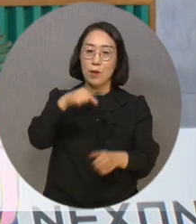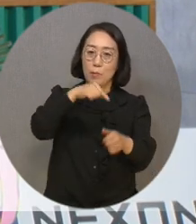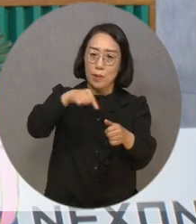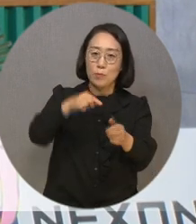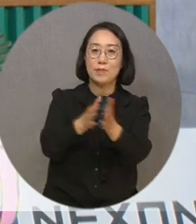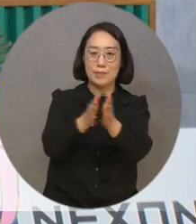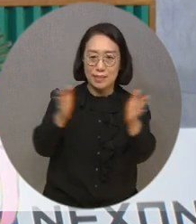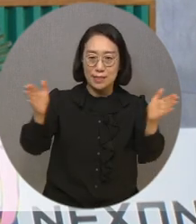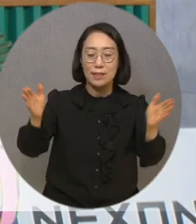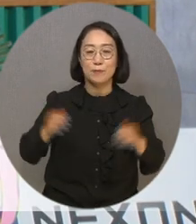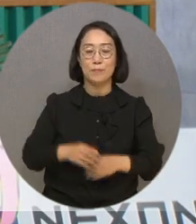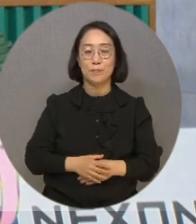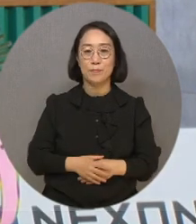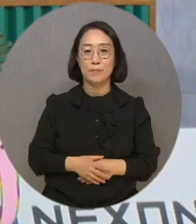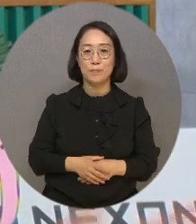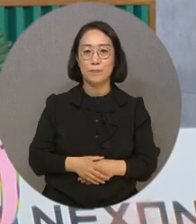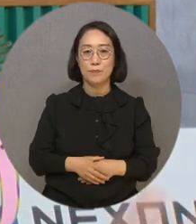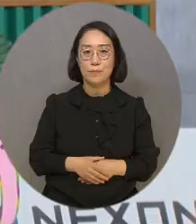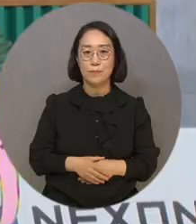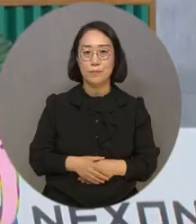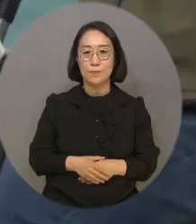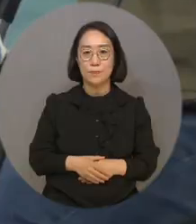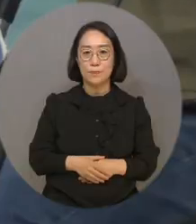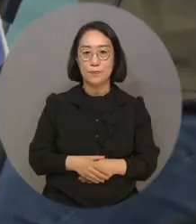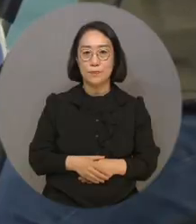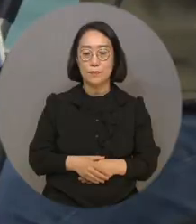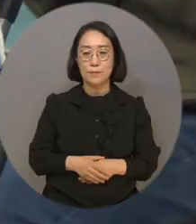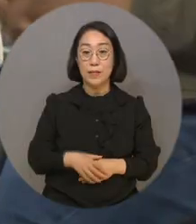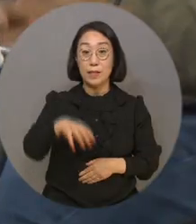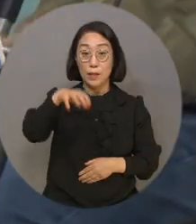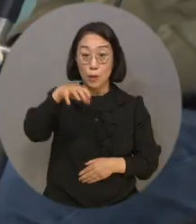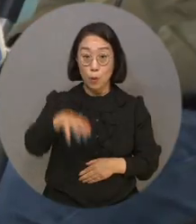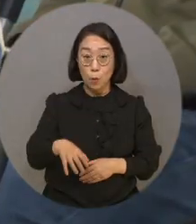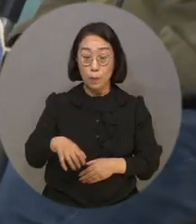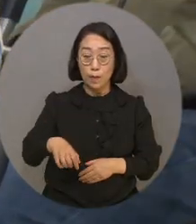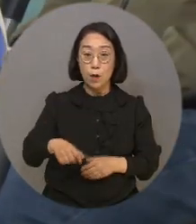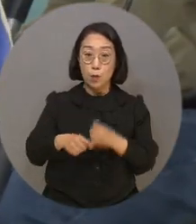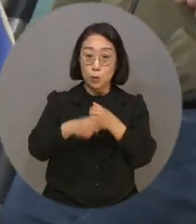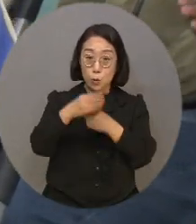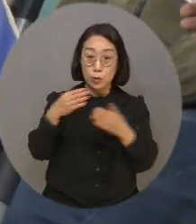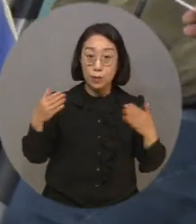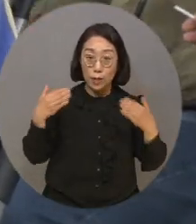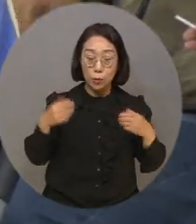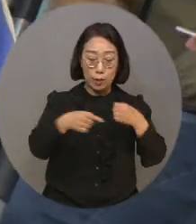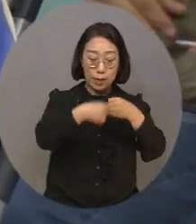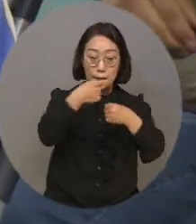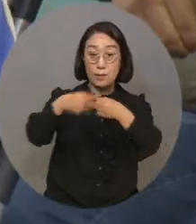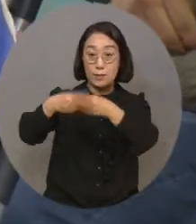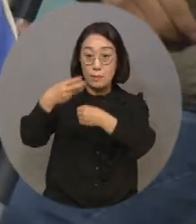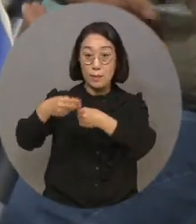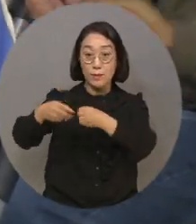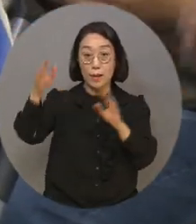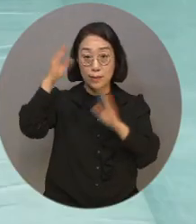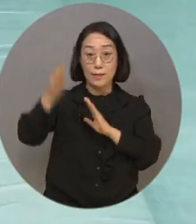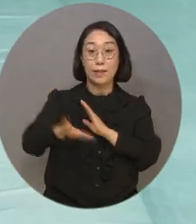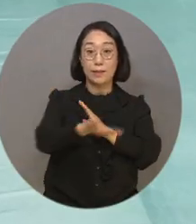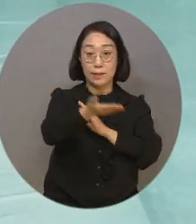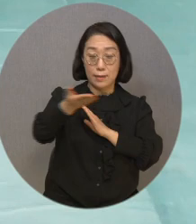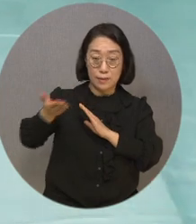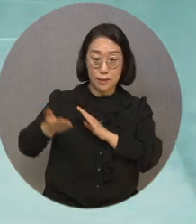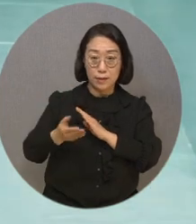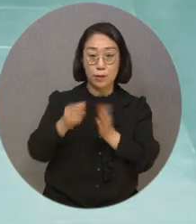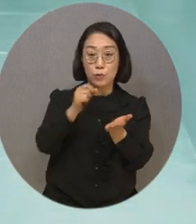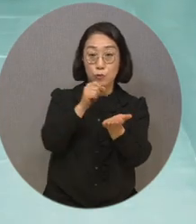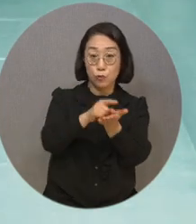축구교실을 열게 됐습니다. 고흥군은 관내 초등학교 1학년에서 3학년 학생을 대상으로